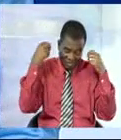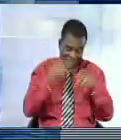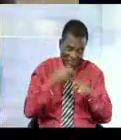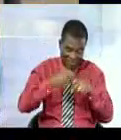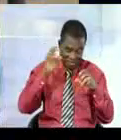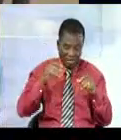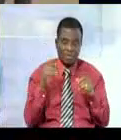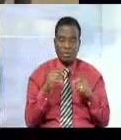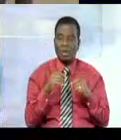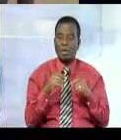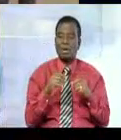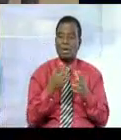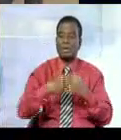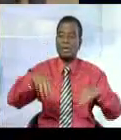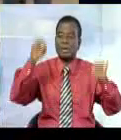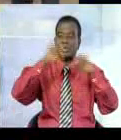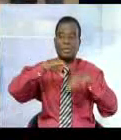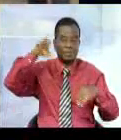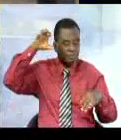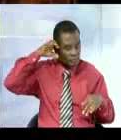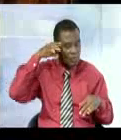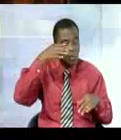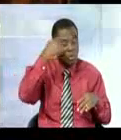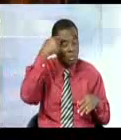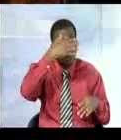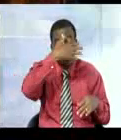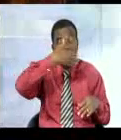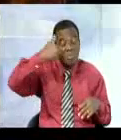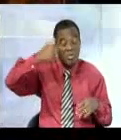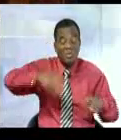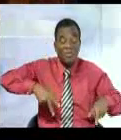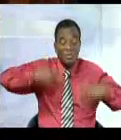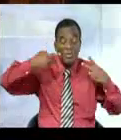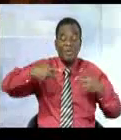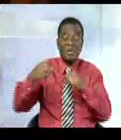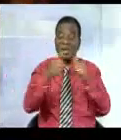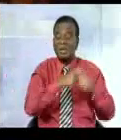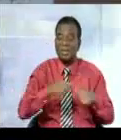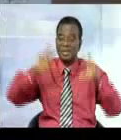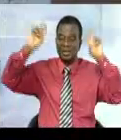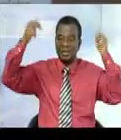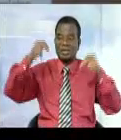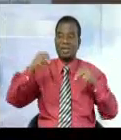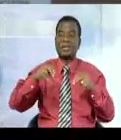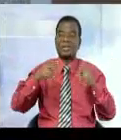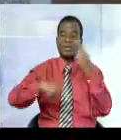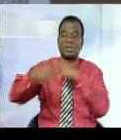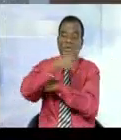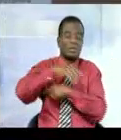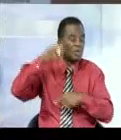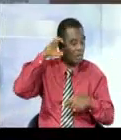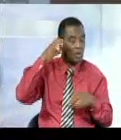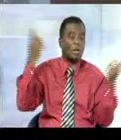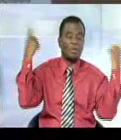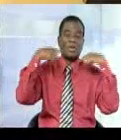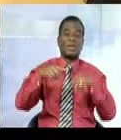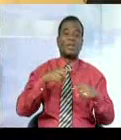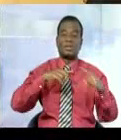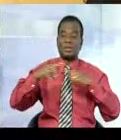Anyegori. L'importance de l'écoute pour mieux vivre ensemble est le thème de ces journées de l'écoute. Au cours des